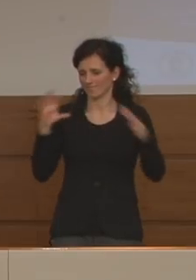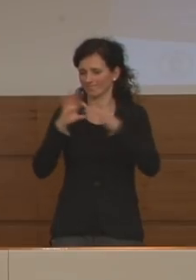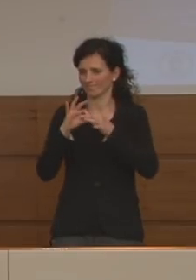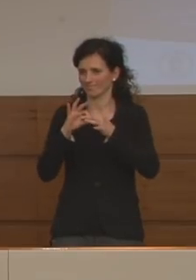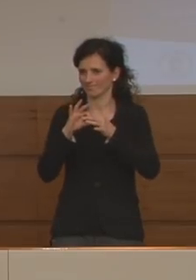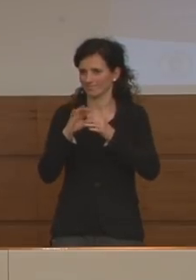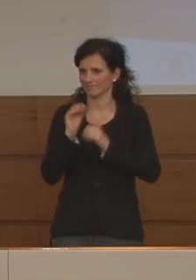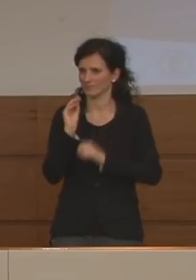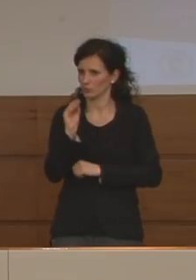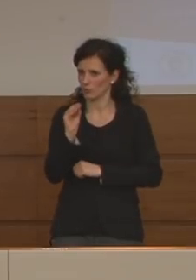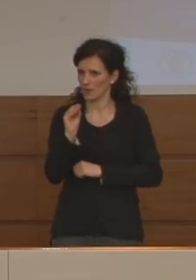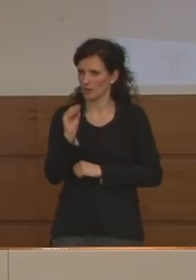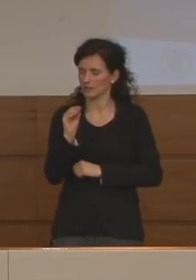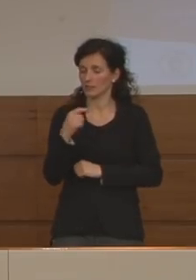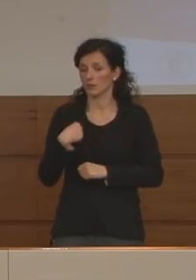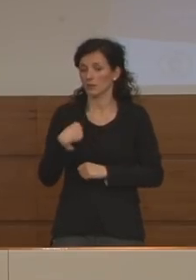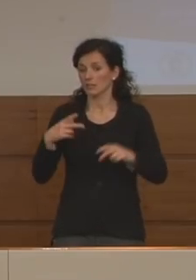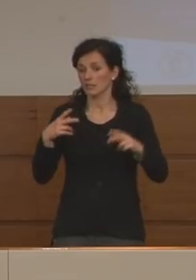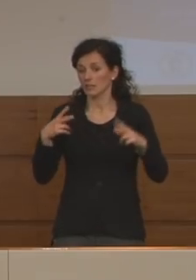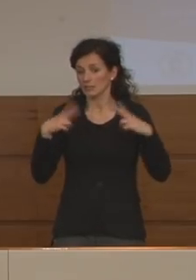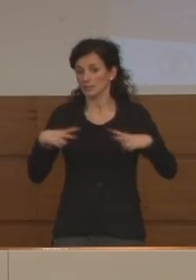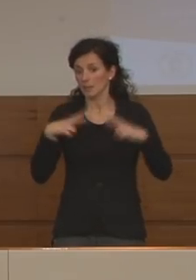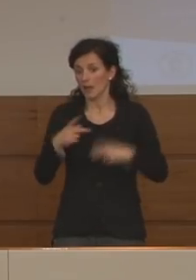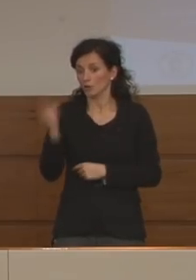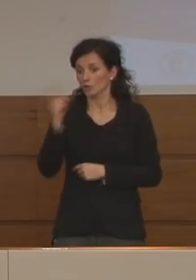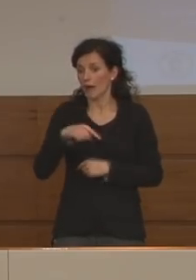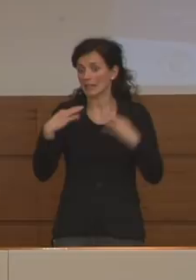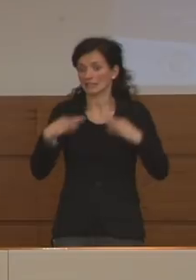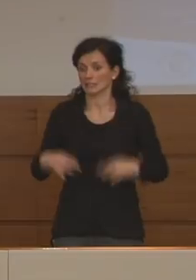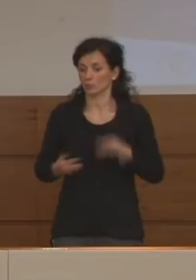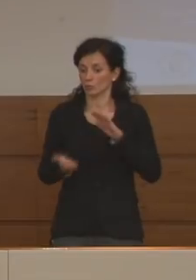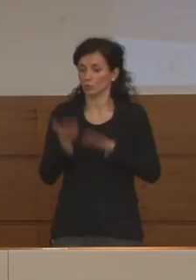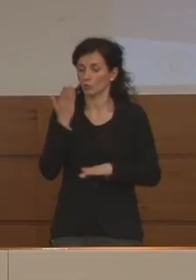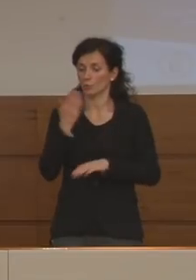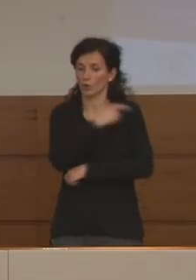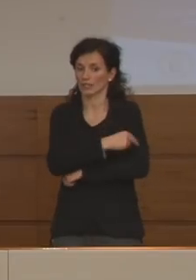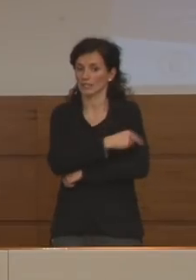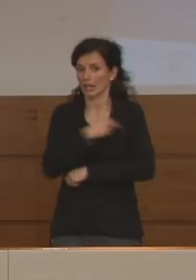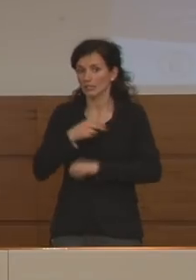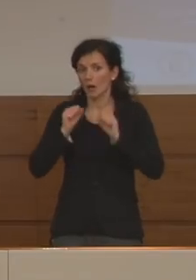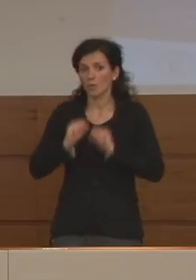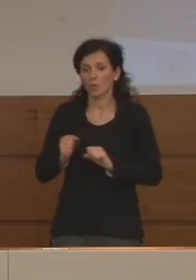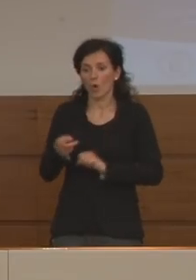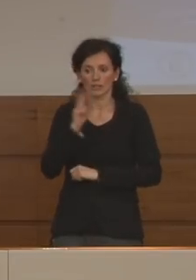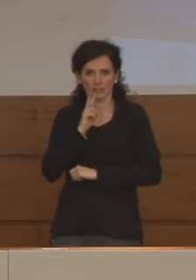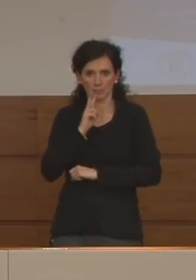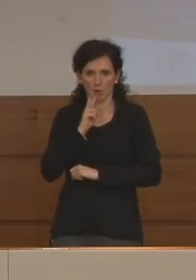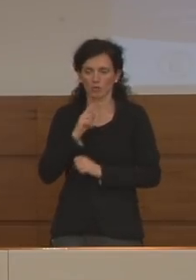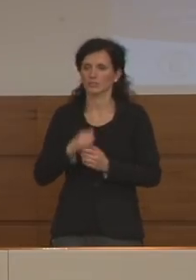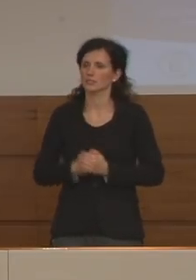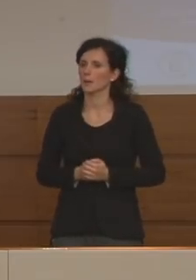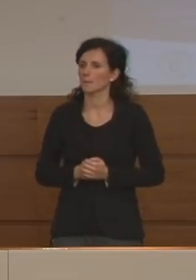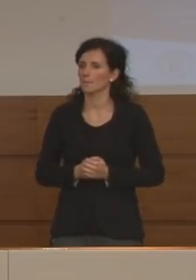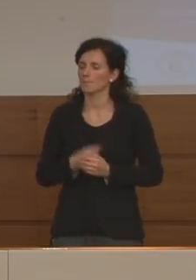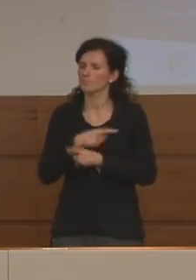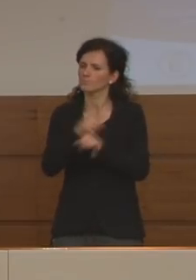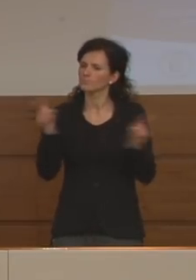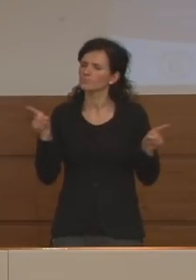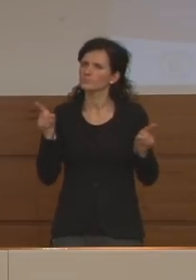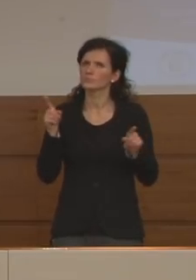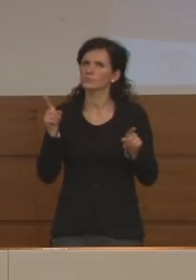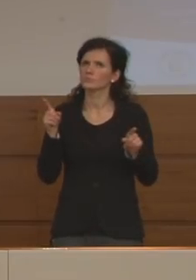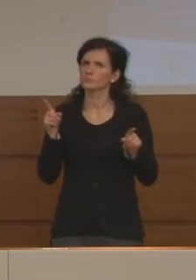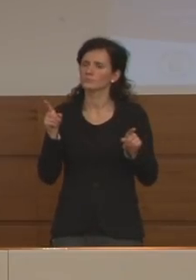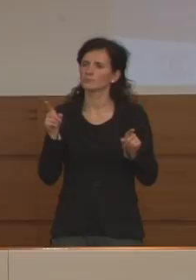del istituto superiore sanità si possa avere una risposta precisa la domanda e avete coscienza